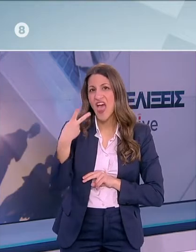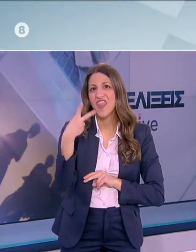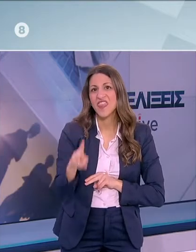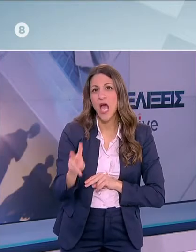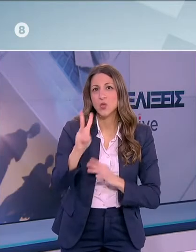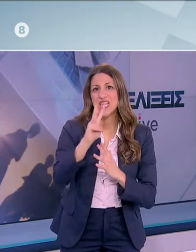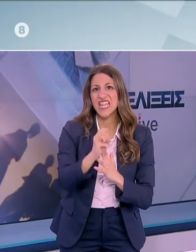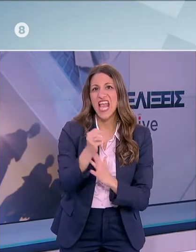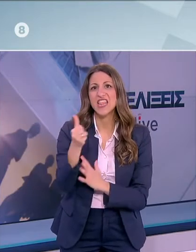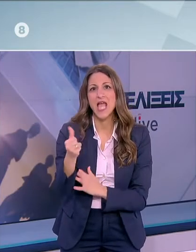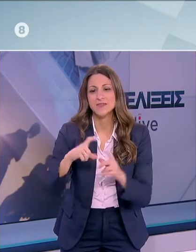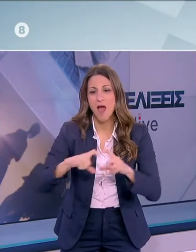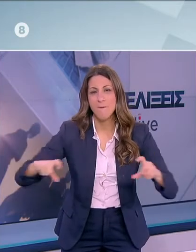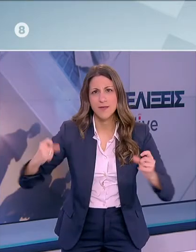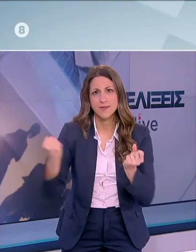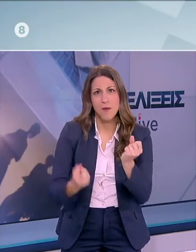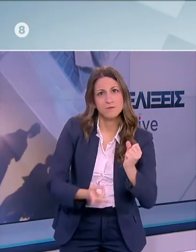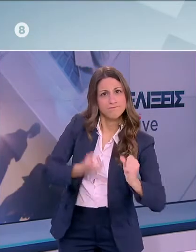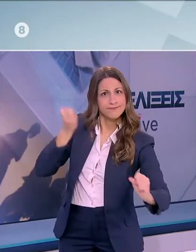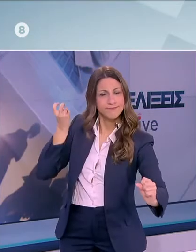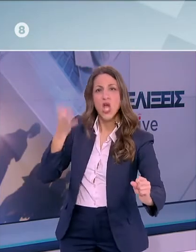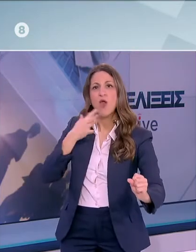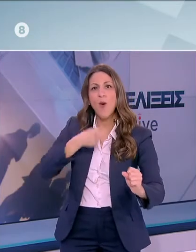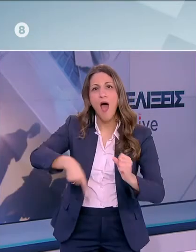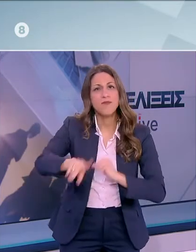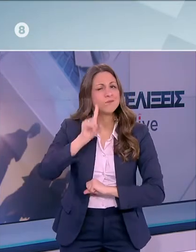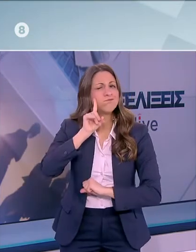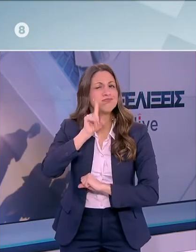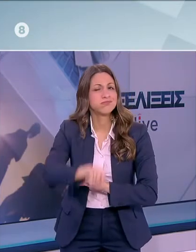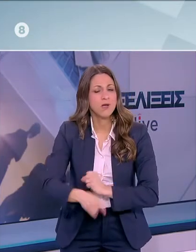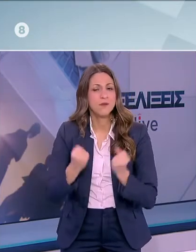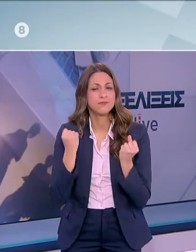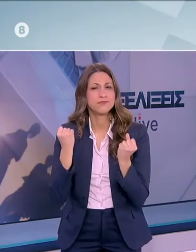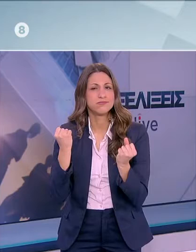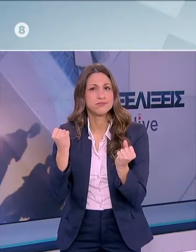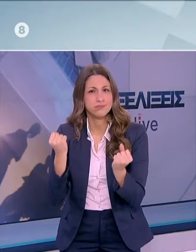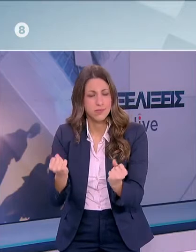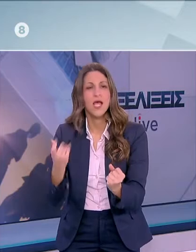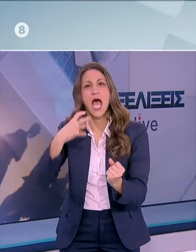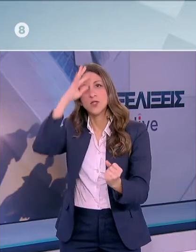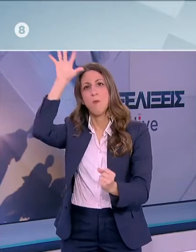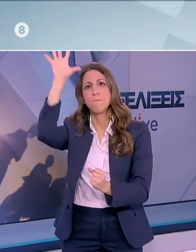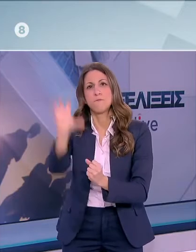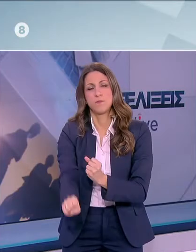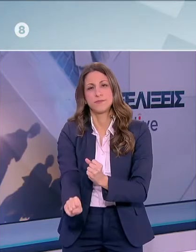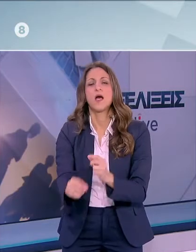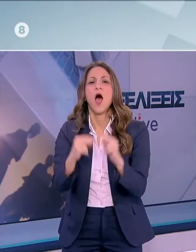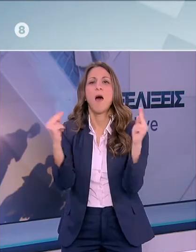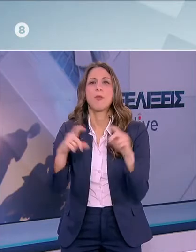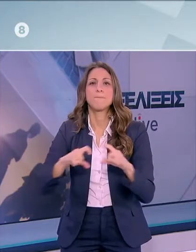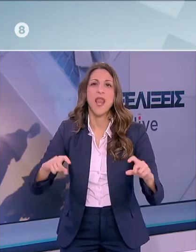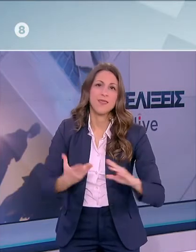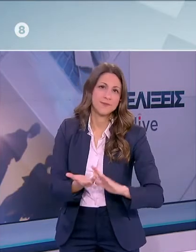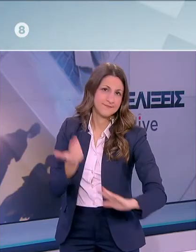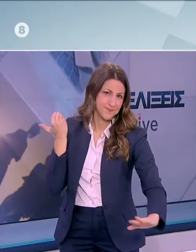236 οχήματα, καθώς η προσπάθεια μετακίνησής τους κρίθηκε καταχρηστικά από τα αρμόδια όργανα ελέγχου. Θα ήθελα επίσης να